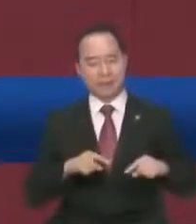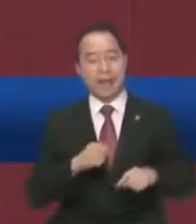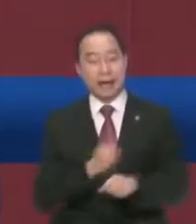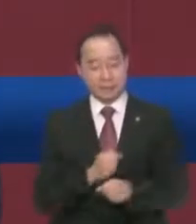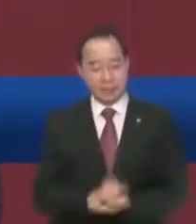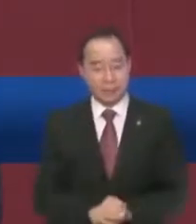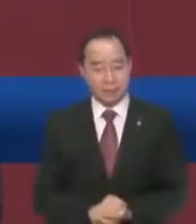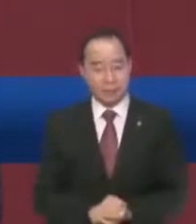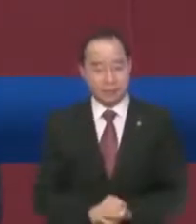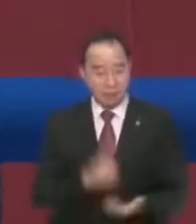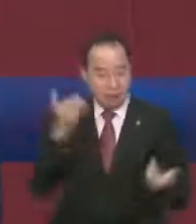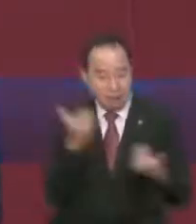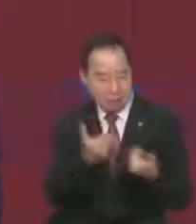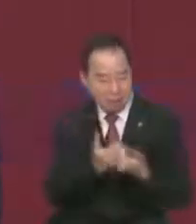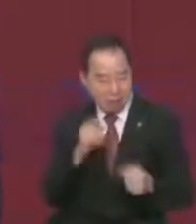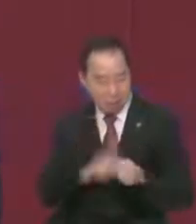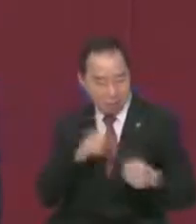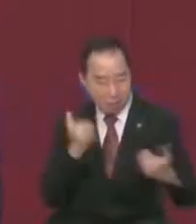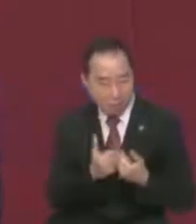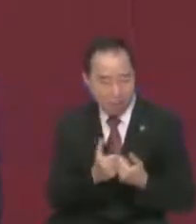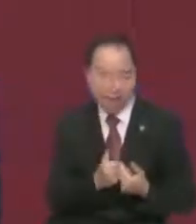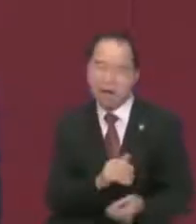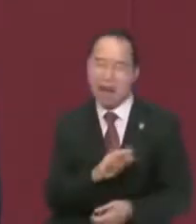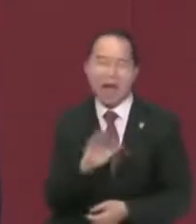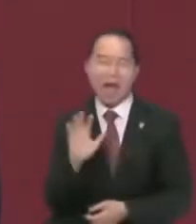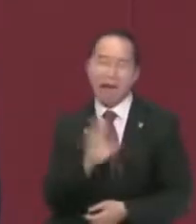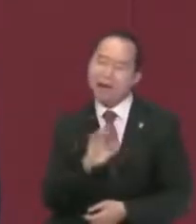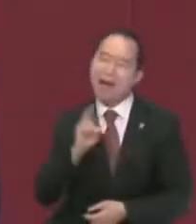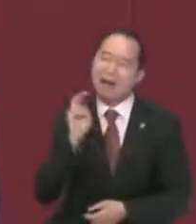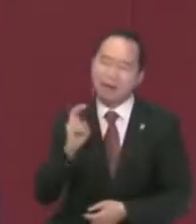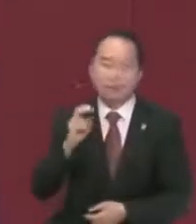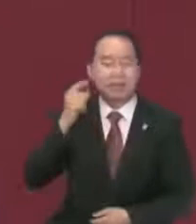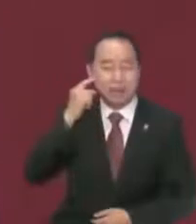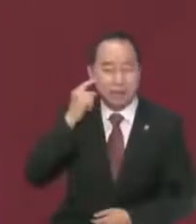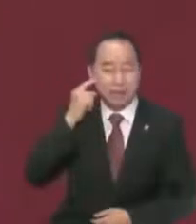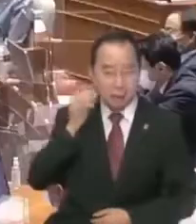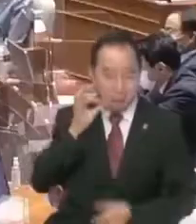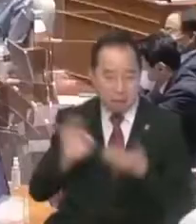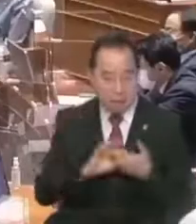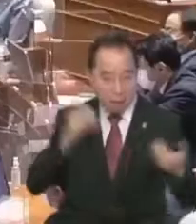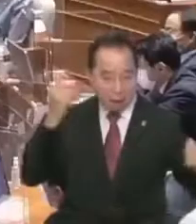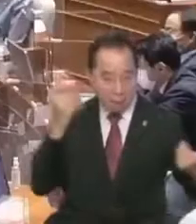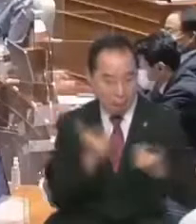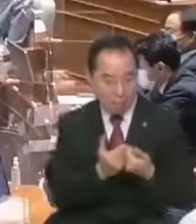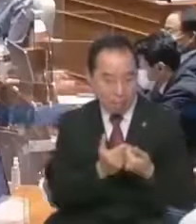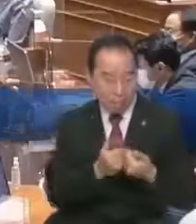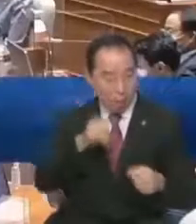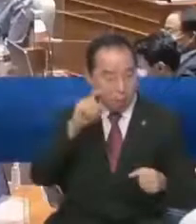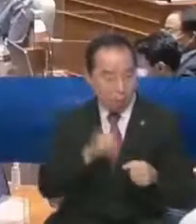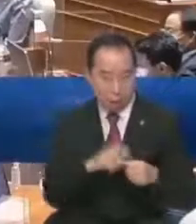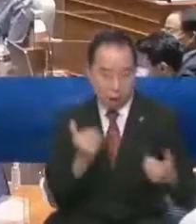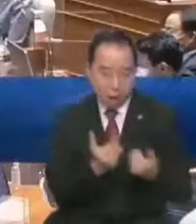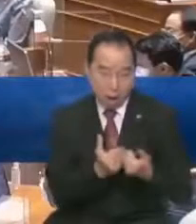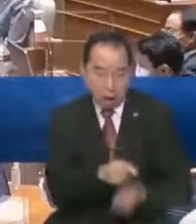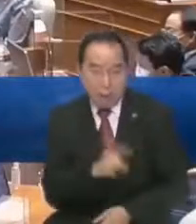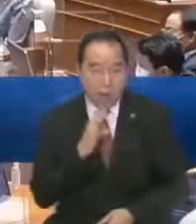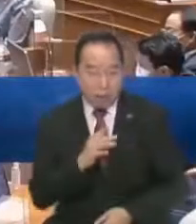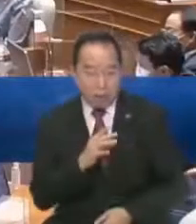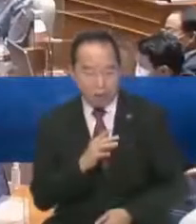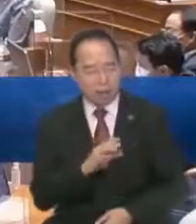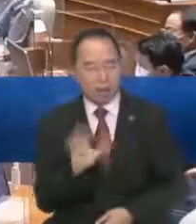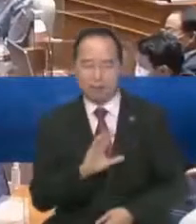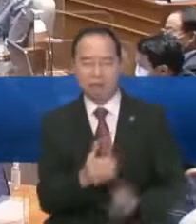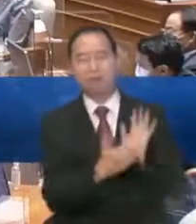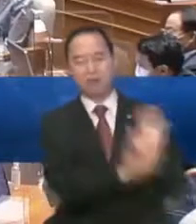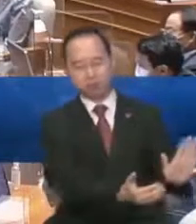것이라고 믿고 싶습니다. 그래도 만약 반대를 위한 반대가 있다면 단호히 거부할 것입니다. 그렇지